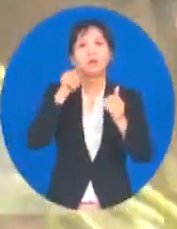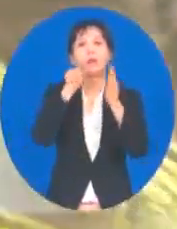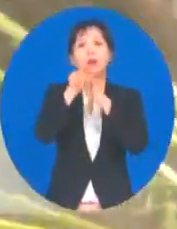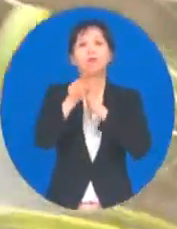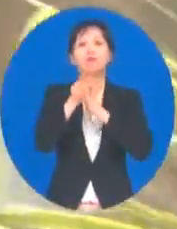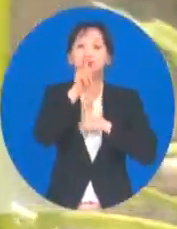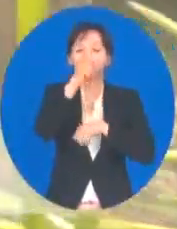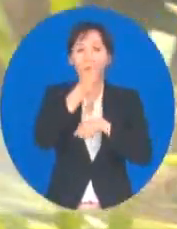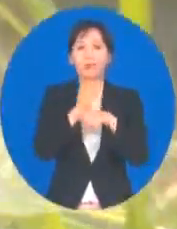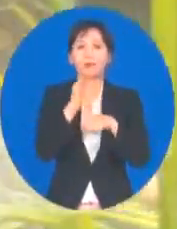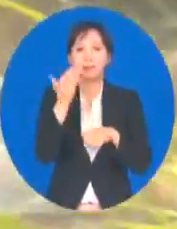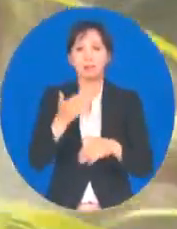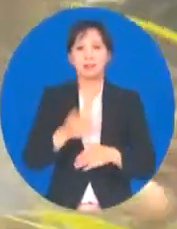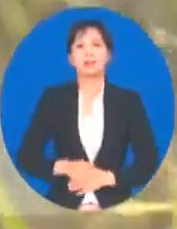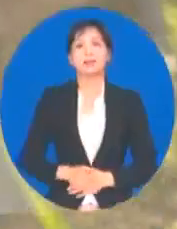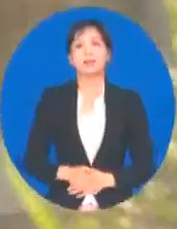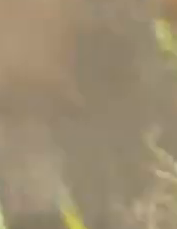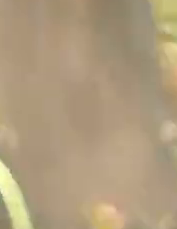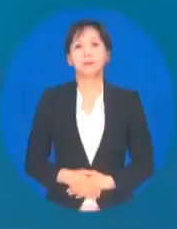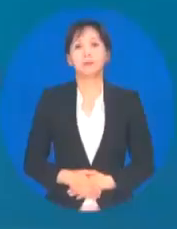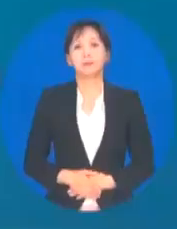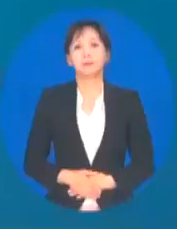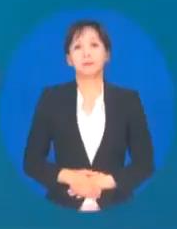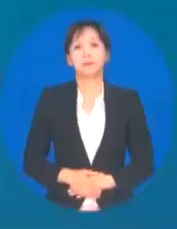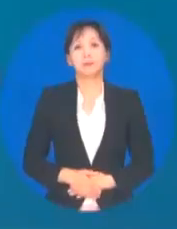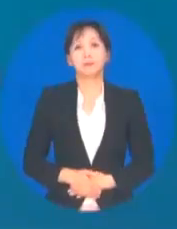행정복지센터에 방문 접수하시면 됩니다.